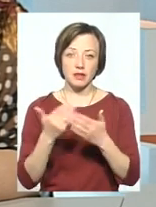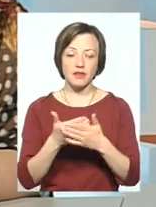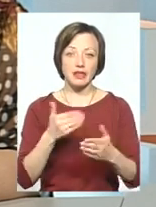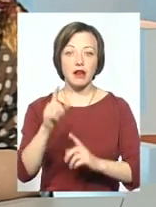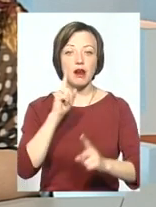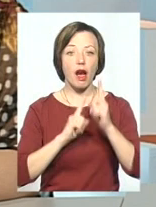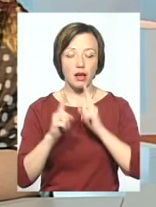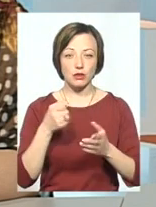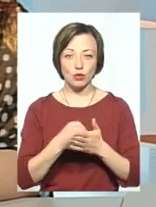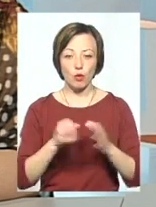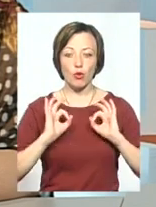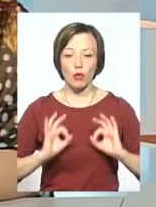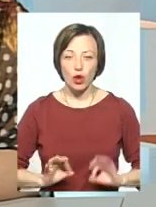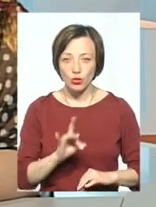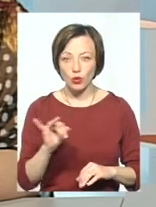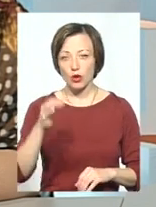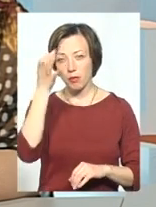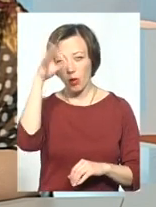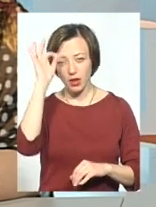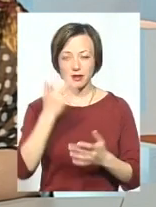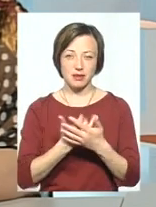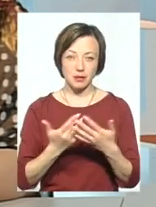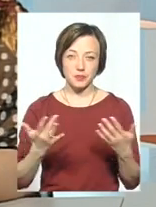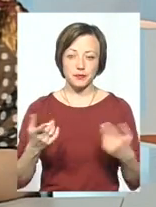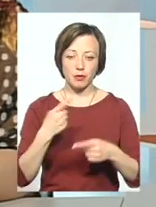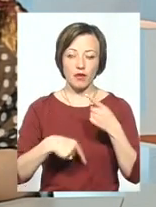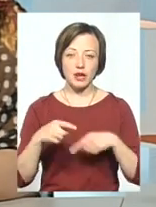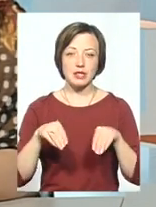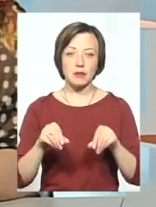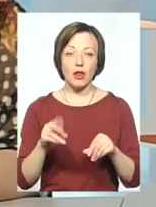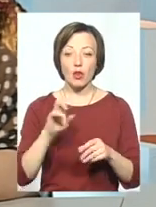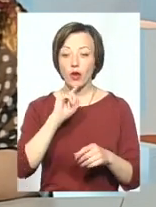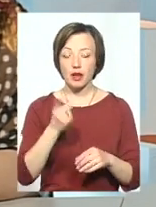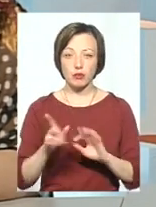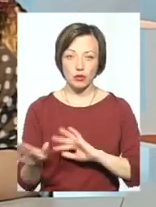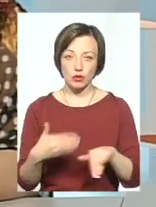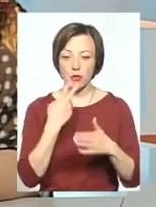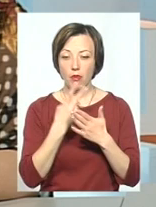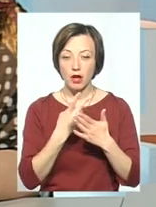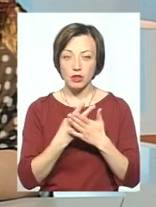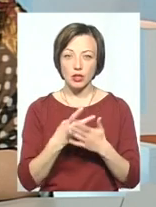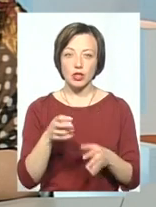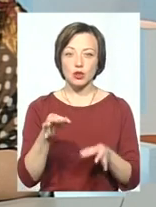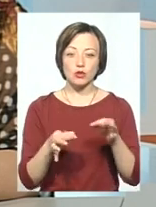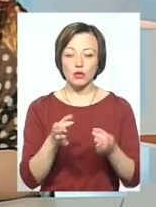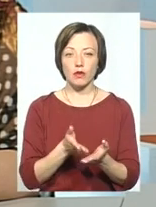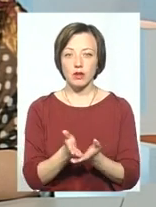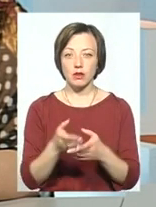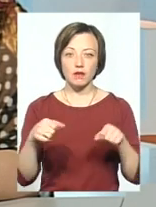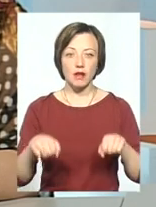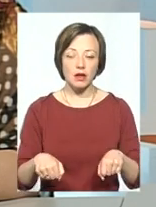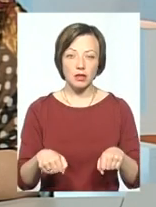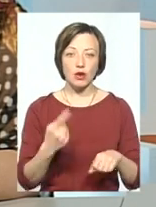ради до прокуратури, поліції щодо повернення земель. Ну, вже рік пройшов. Ми бачили судову гілку влади.